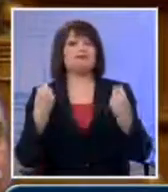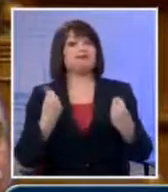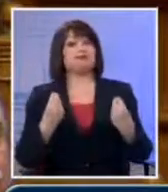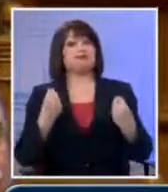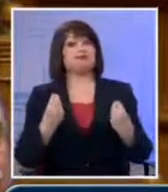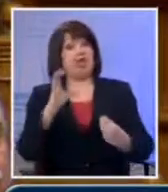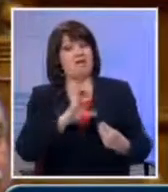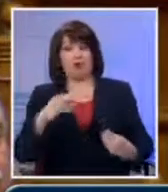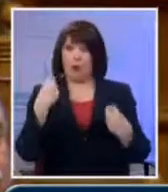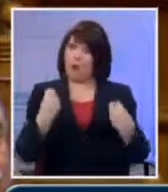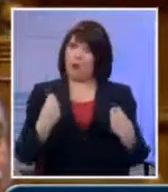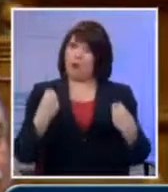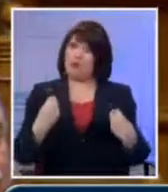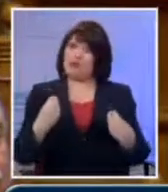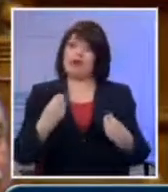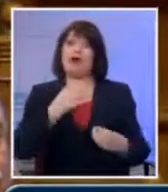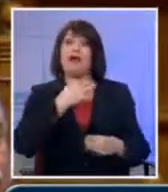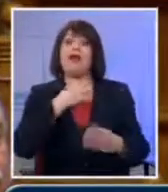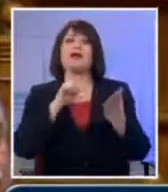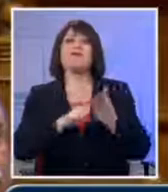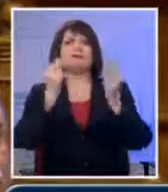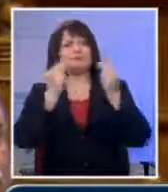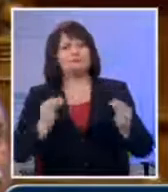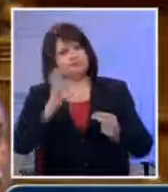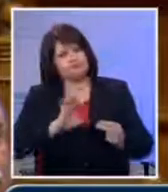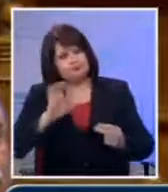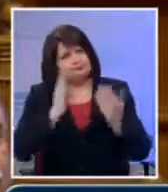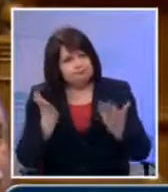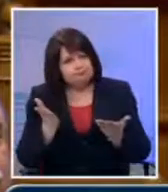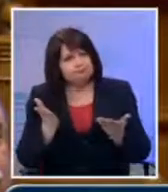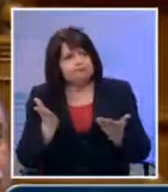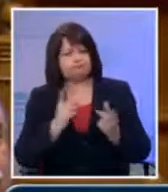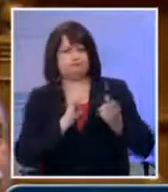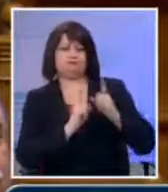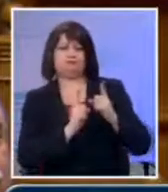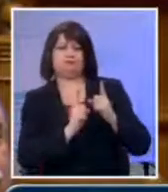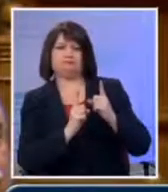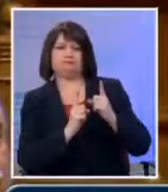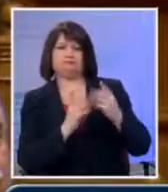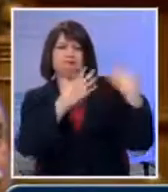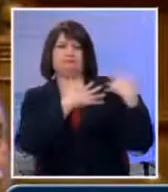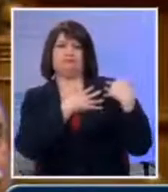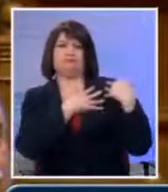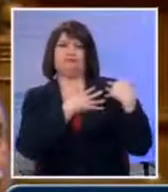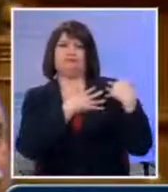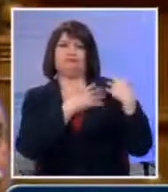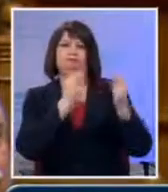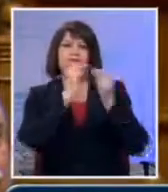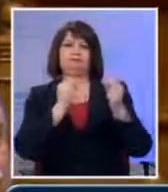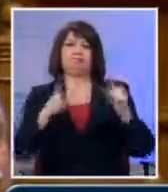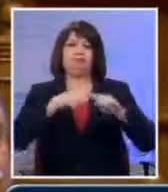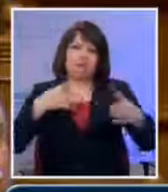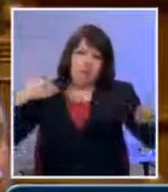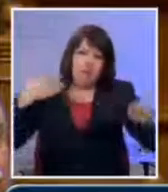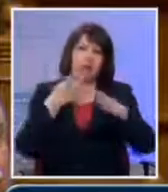για την Ευρώπη, για την ανάγκη μιας λύσης ευρωπαϊκής, για συμφωνία και ευθύνη, ώστε να μην πέσει η χώρα στα